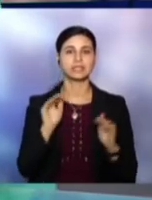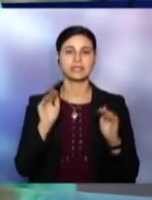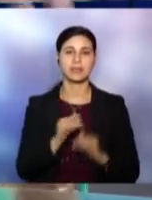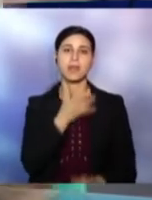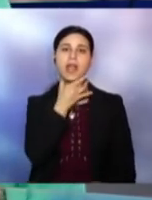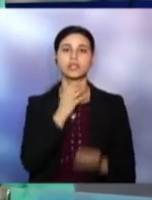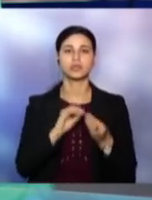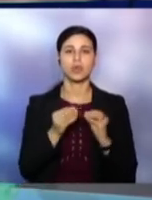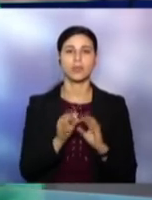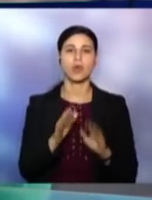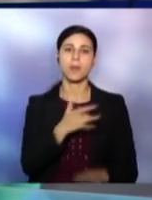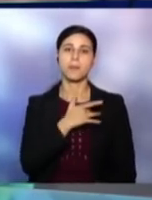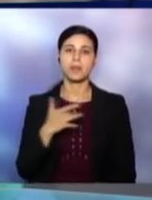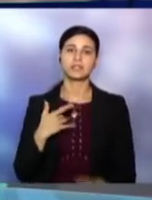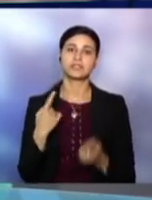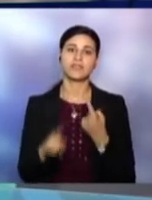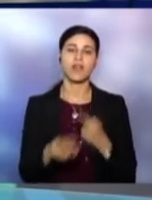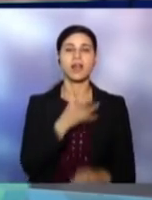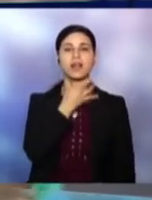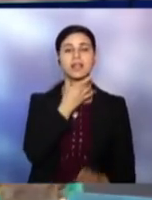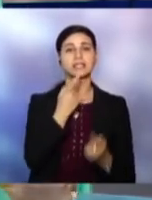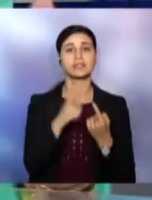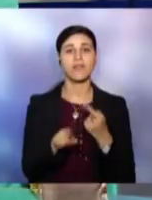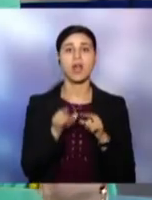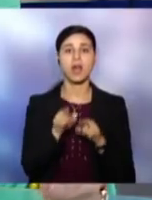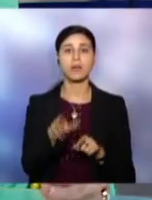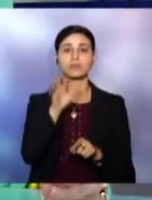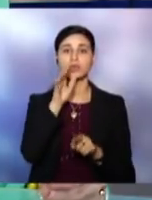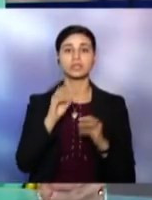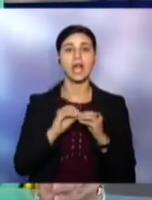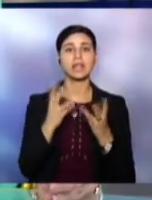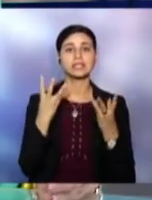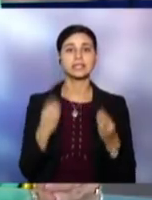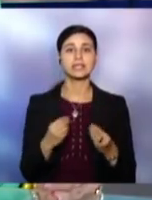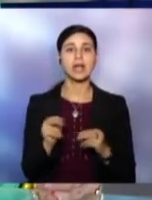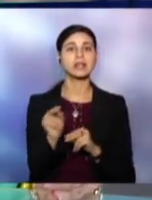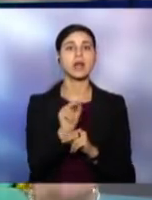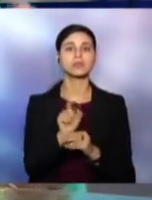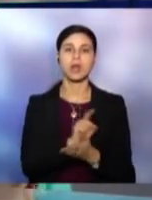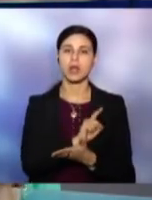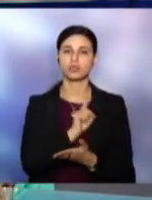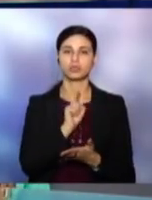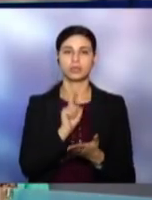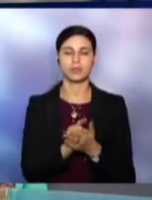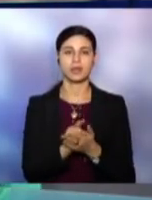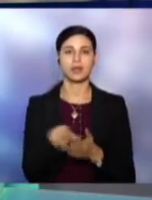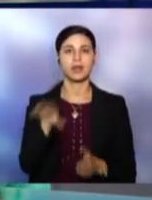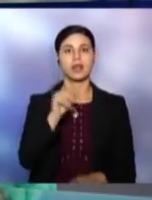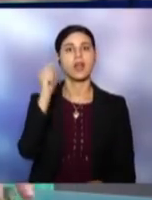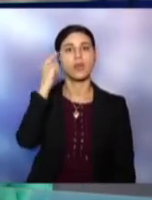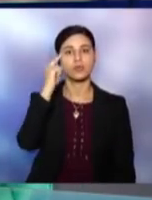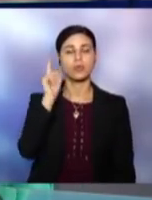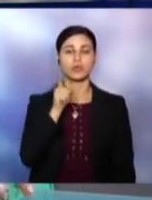ყელის პრობლემაა, აქ ფილტვია, აქ ყელია მხოლოდ. ამ შემთხვევაში 10 დღიანი ანტიბიოტიკო თერაპია არის აუცილებელი. ანუ თუ ჩვენ ფიქრობთ, რომ